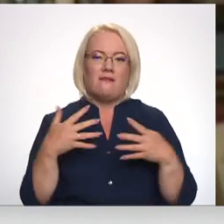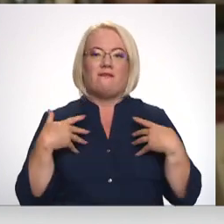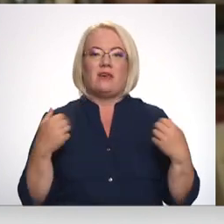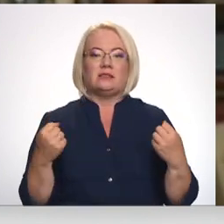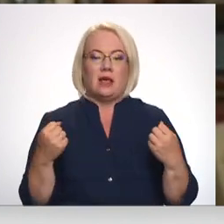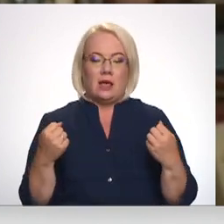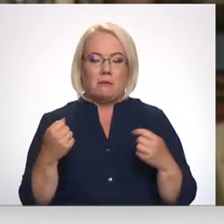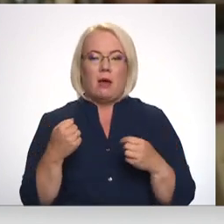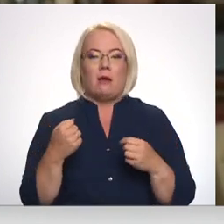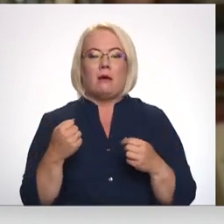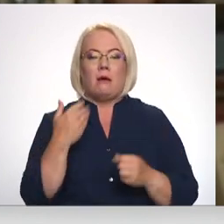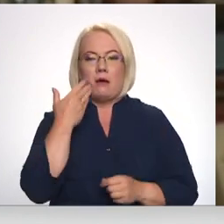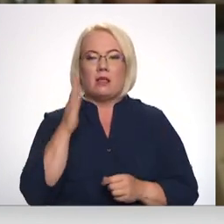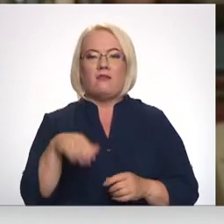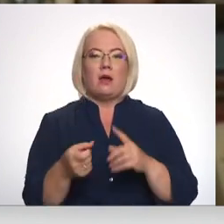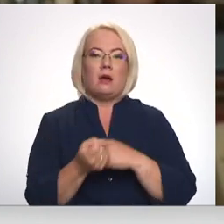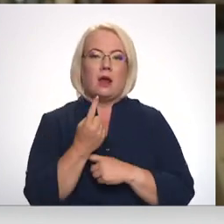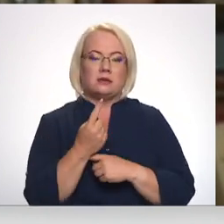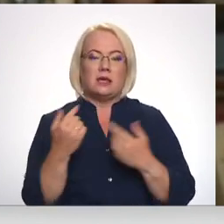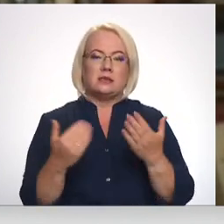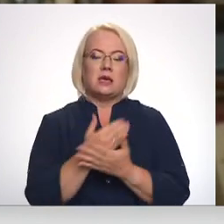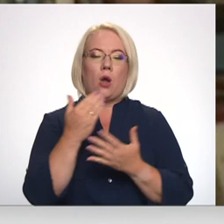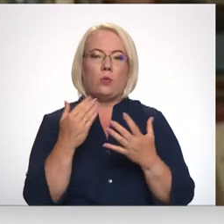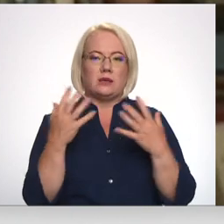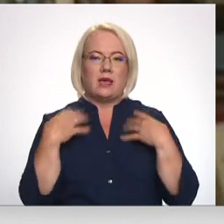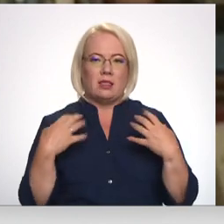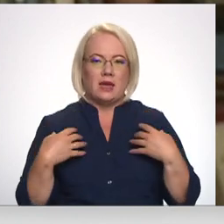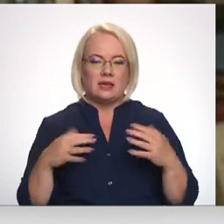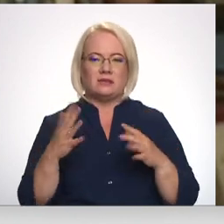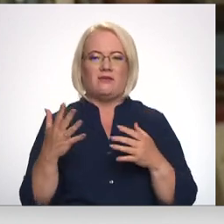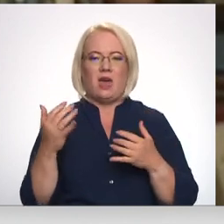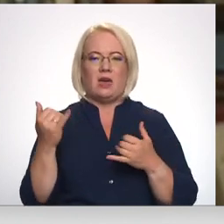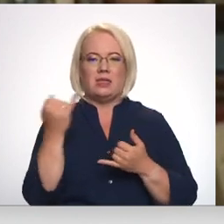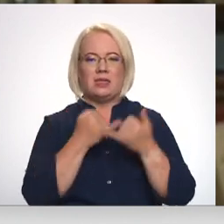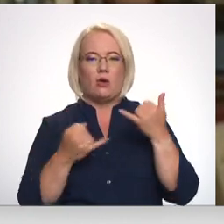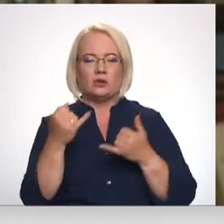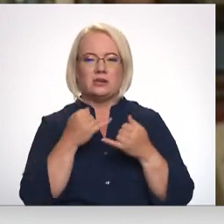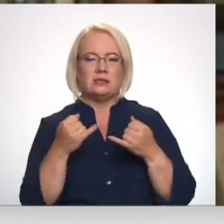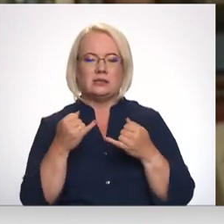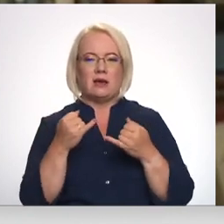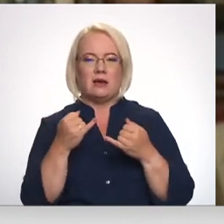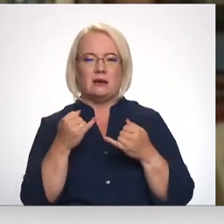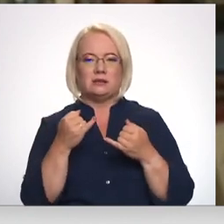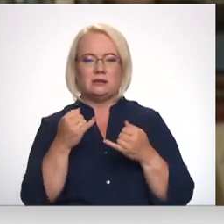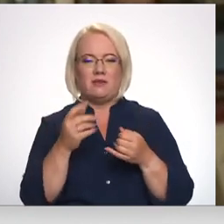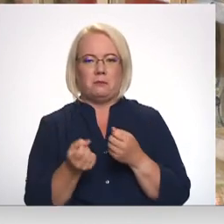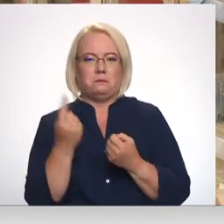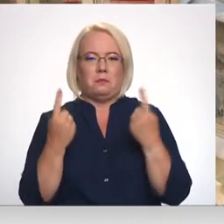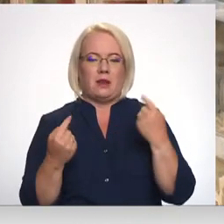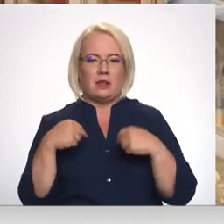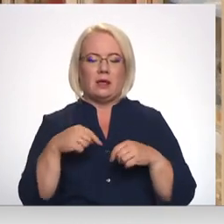veselībai, kad var rasties jaunas alerģiskas vai toksiskas reakcijas, teiksim, patērējot attiecīgos